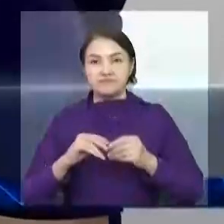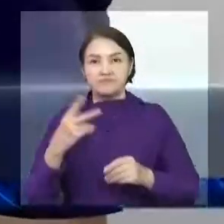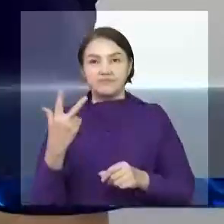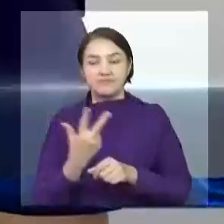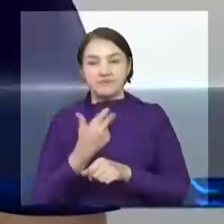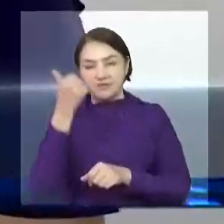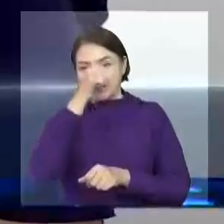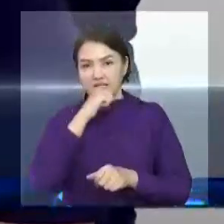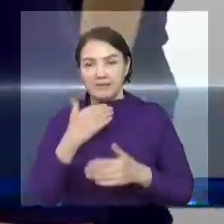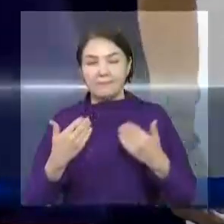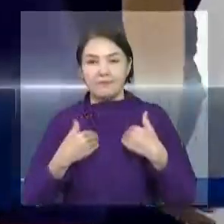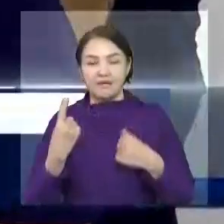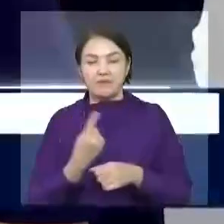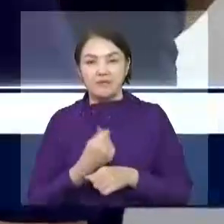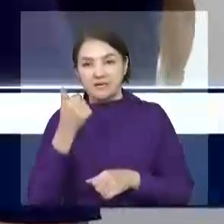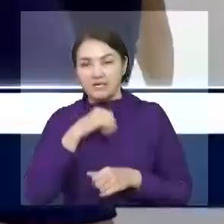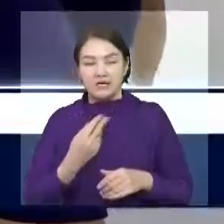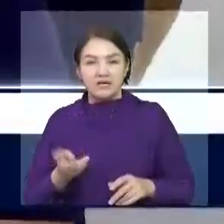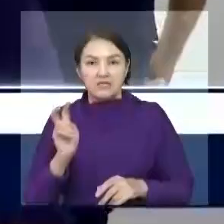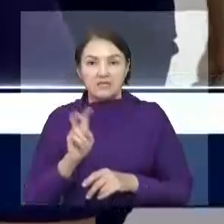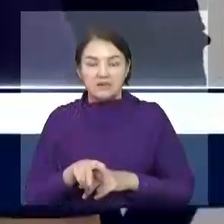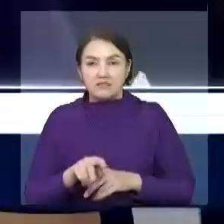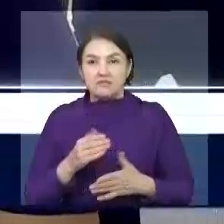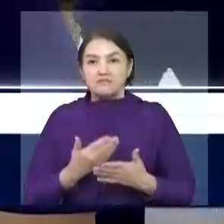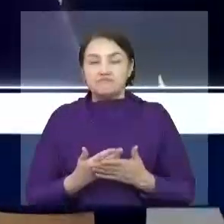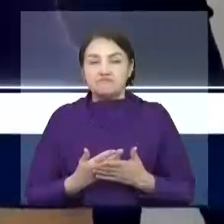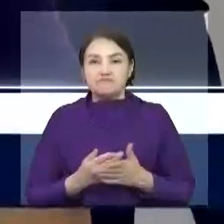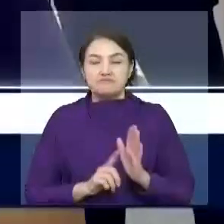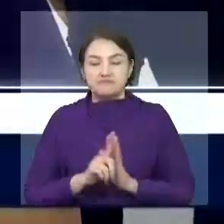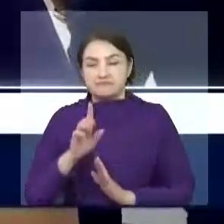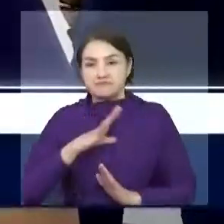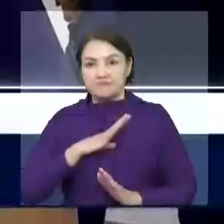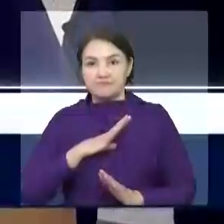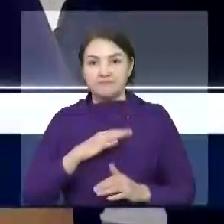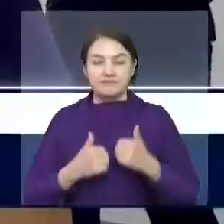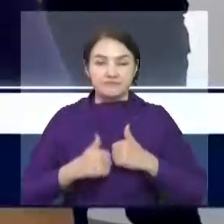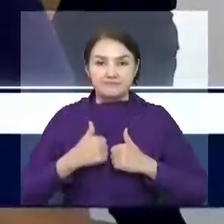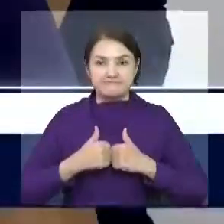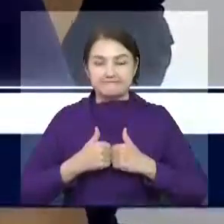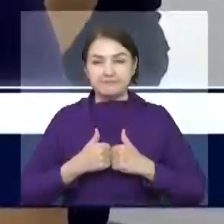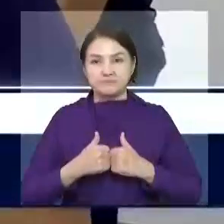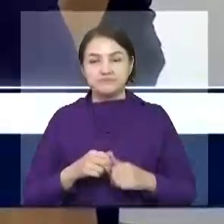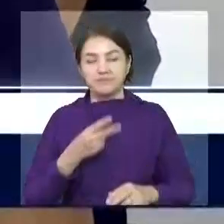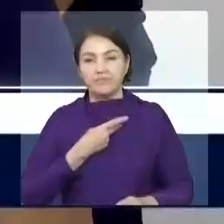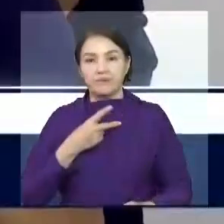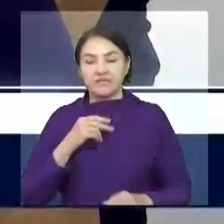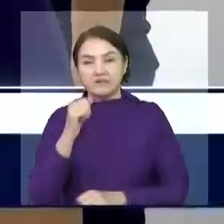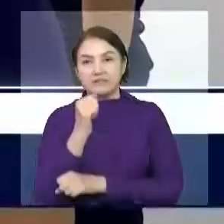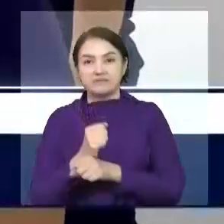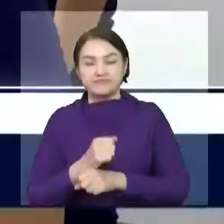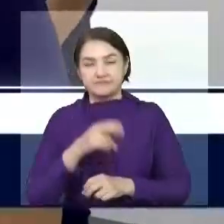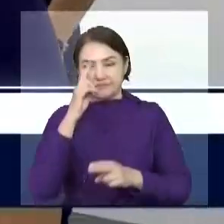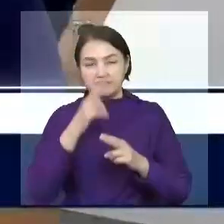жыл. Мен осы бірінші жыл оқуға түскен жылдан бастап басталған болатын осы үрдіс. Әріптестерімізге үлкен аға